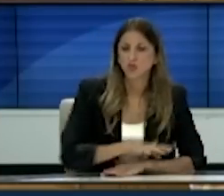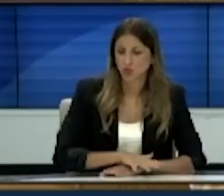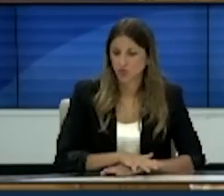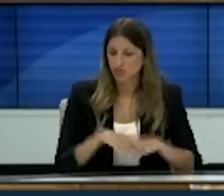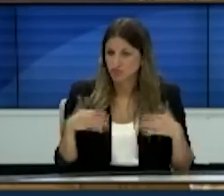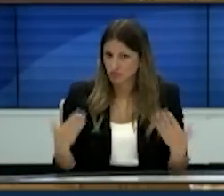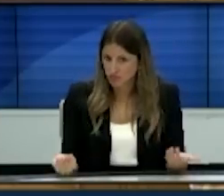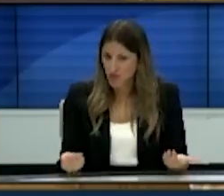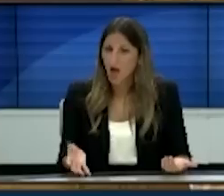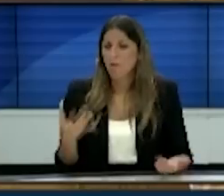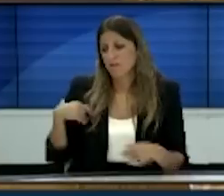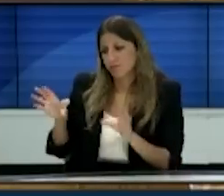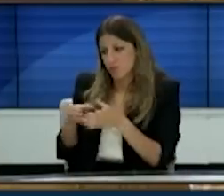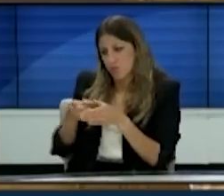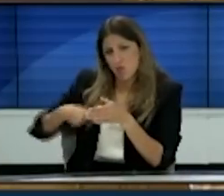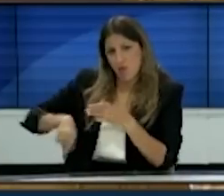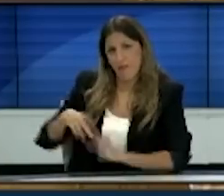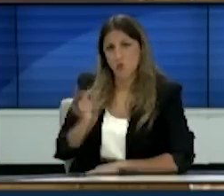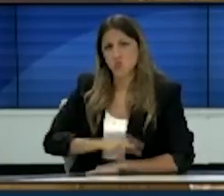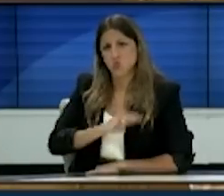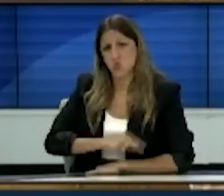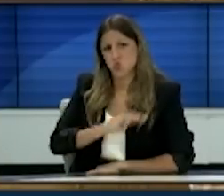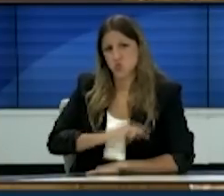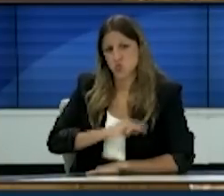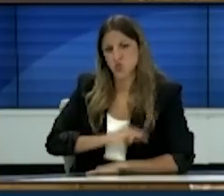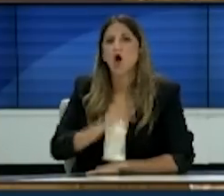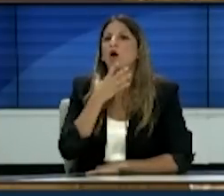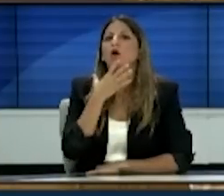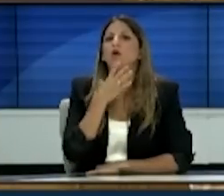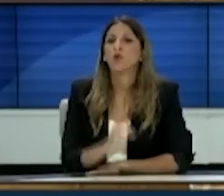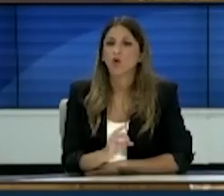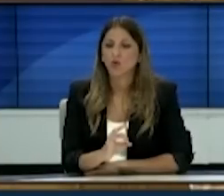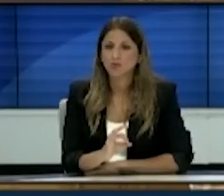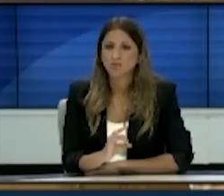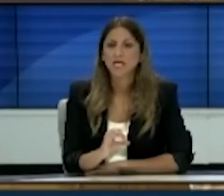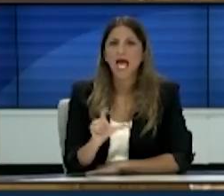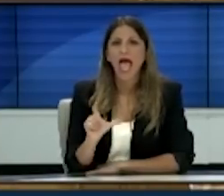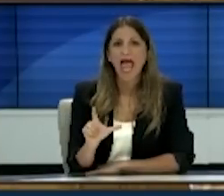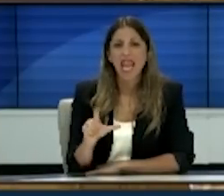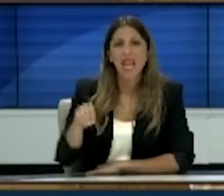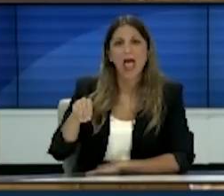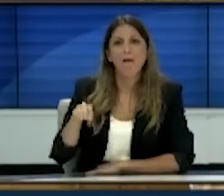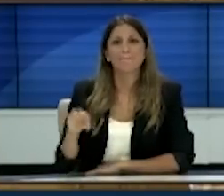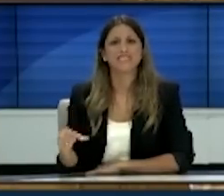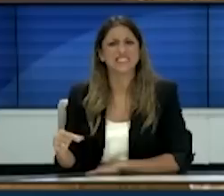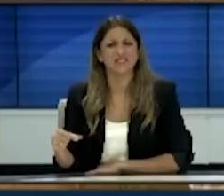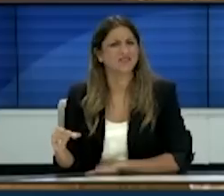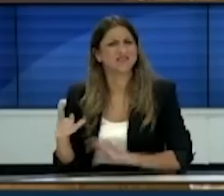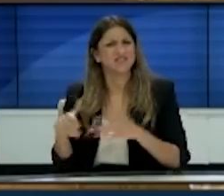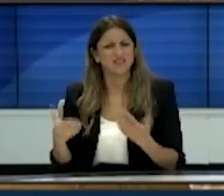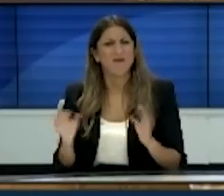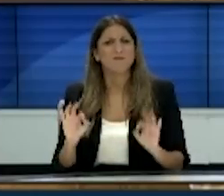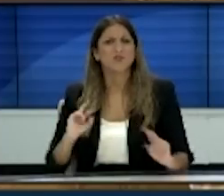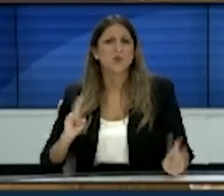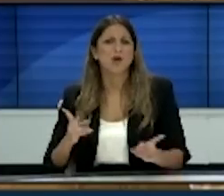κεφαλαίου θησαυρίζουν από την μεταφορά του πανάκριβου LNG, του υγροποιημένου φυσικού